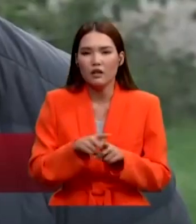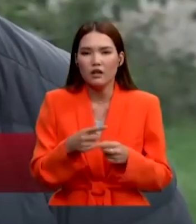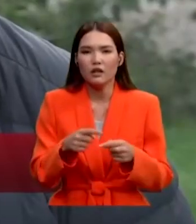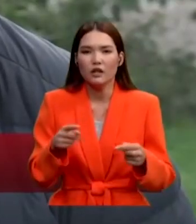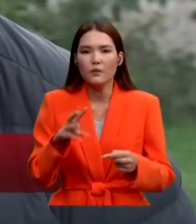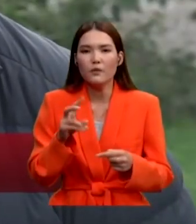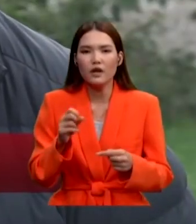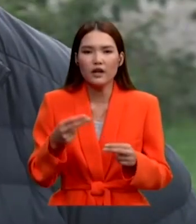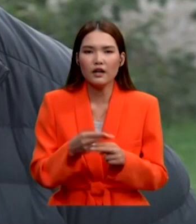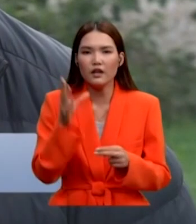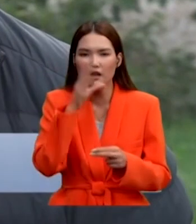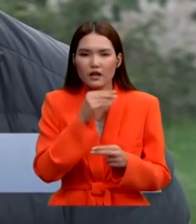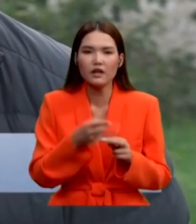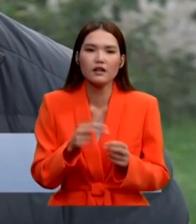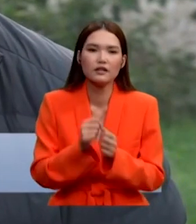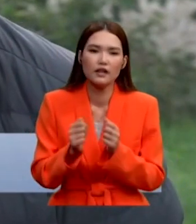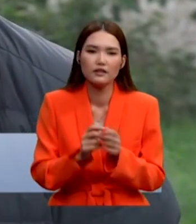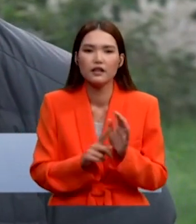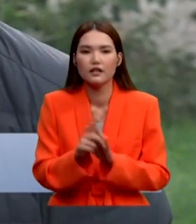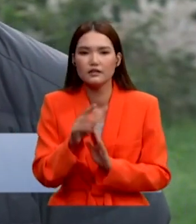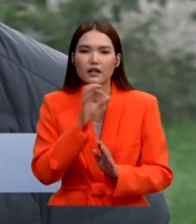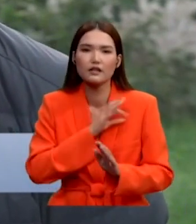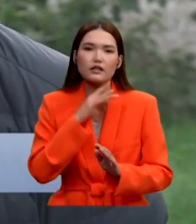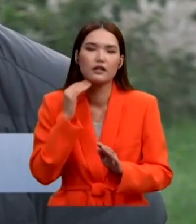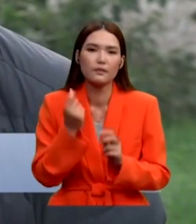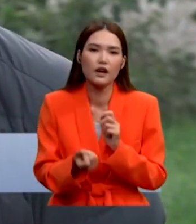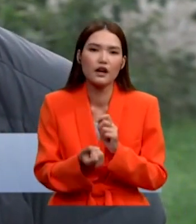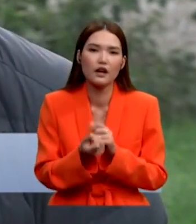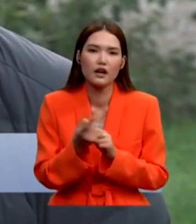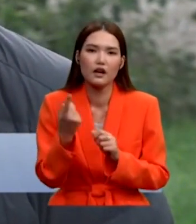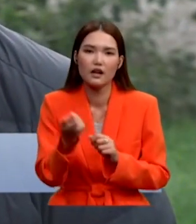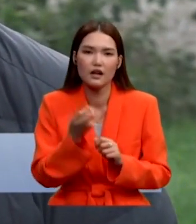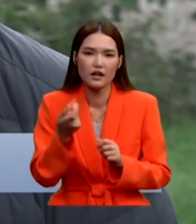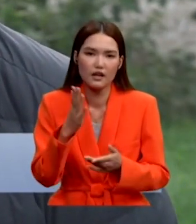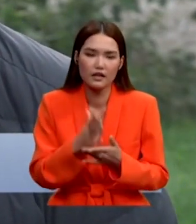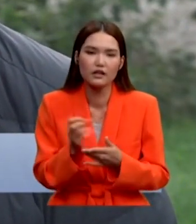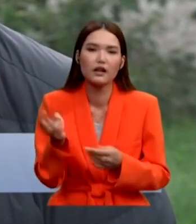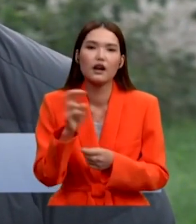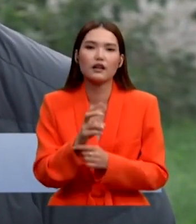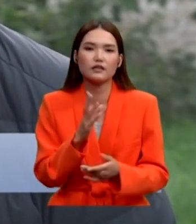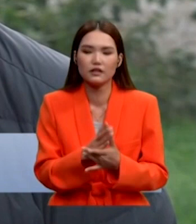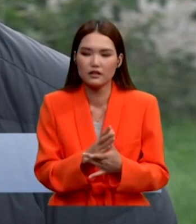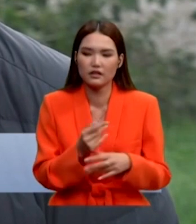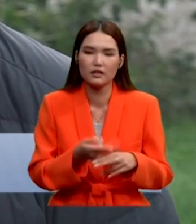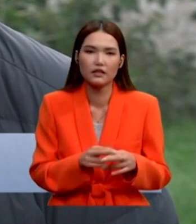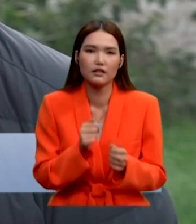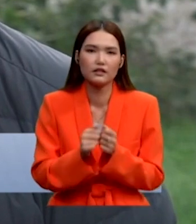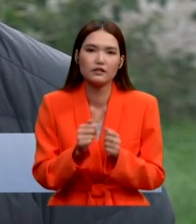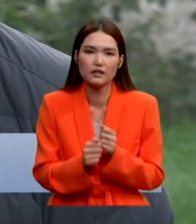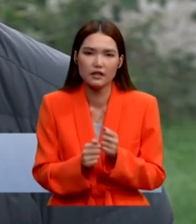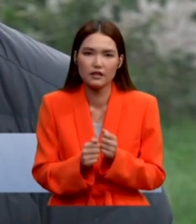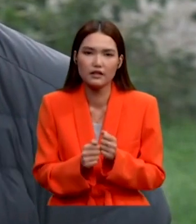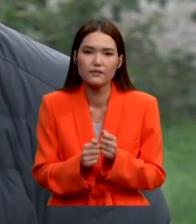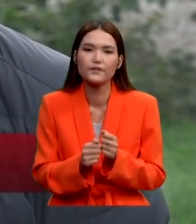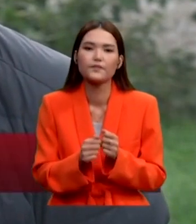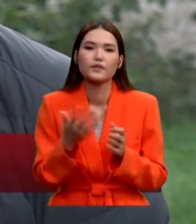Мукомолы себе в убыток работать не будут. Ясно, что если сейчас цена поднялась до 40 тенге, то цена муки однозначно поднимется.